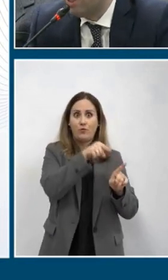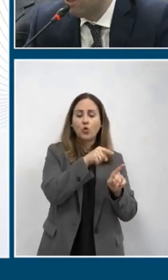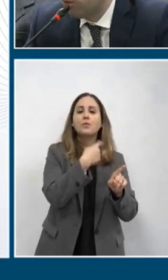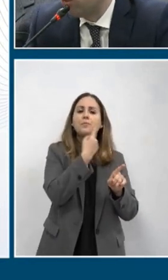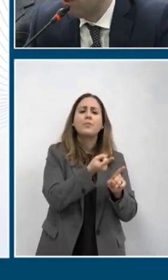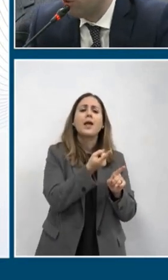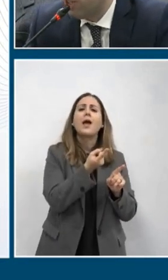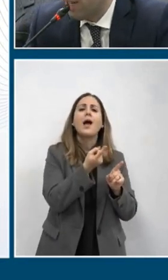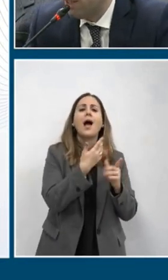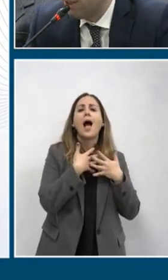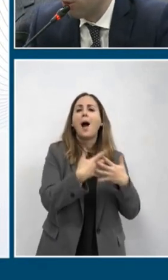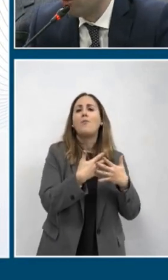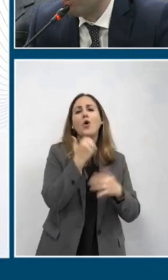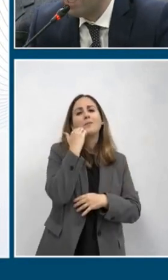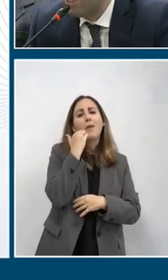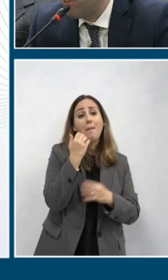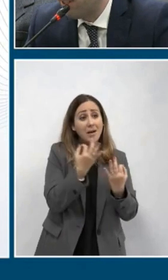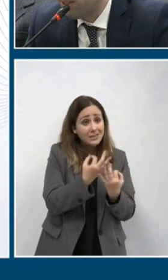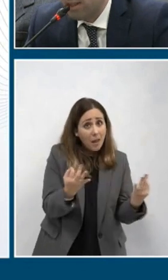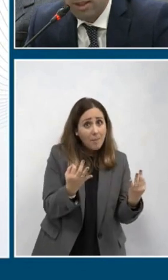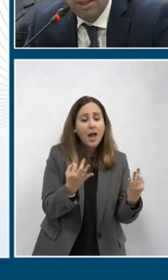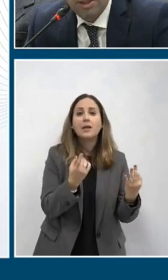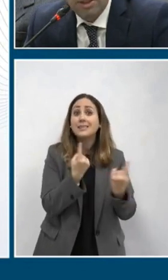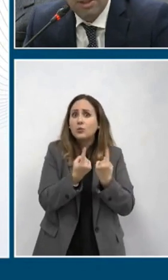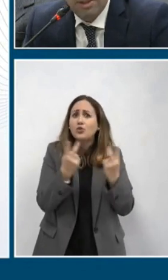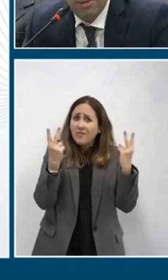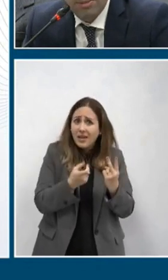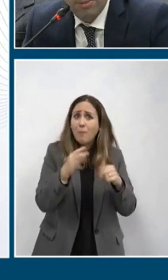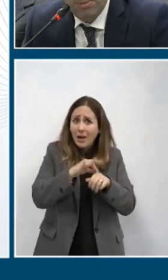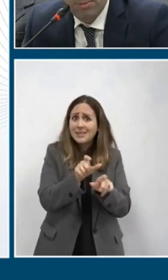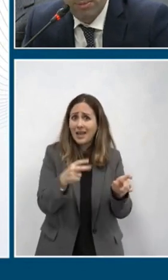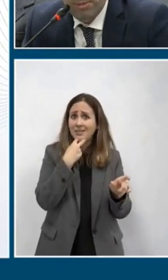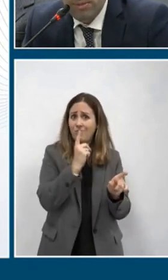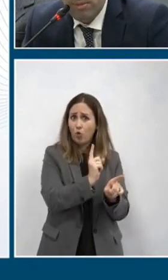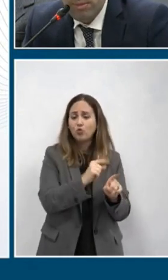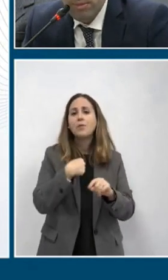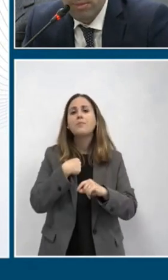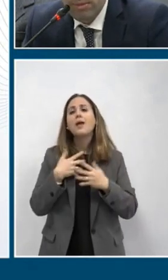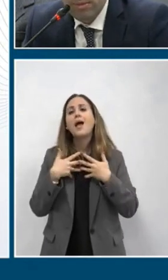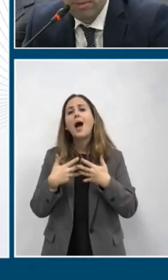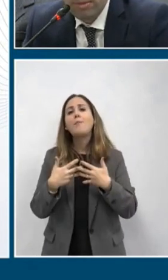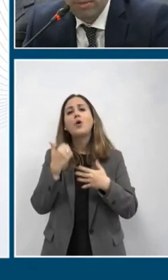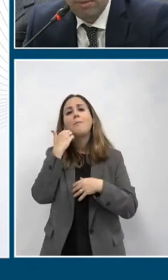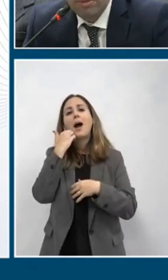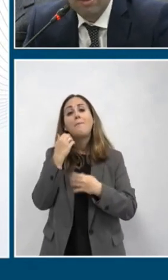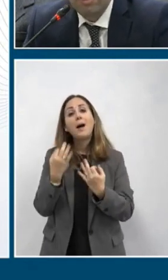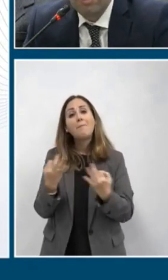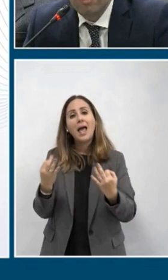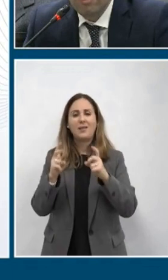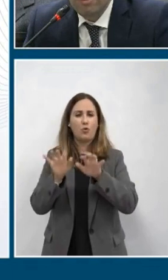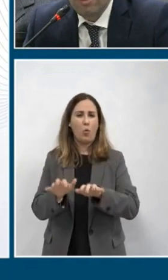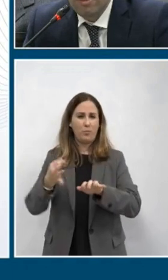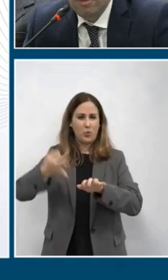tutte voci di pazienti sono tutte voci reali sono tutti i casi veri l'amore della mamma Stai bene